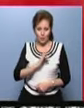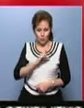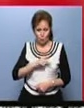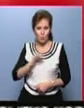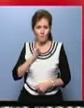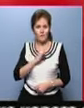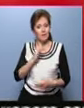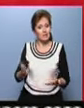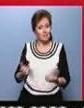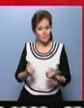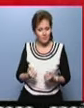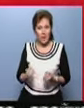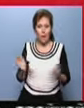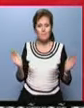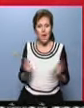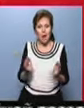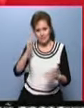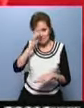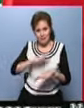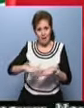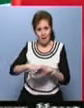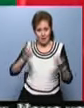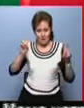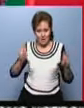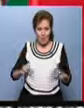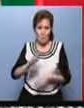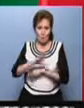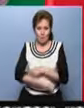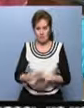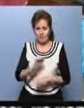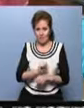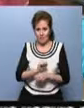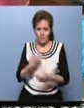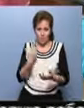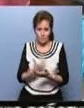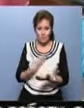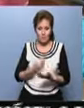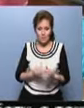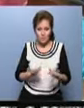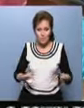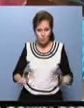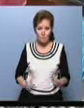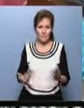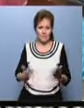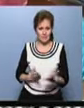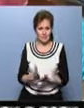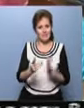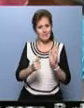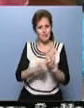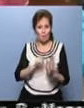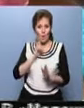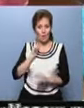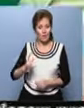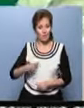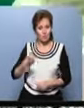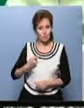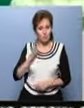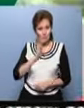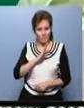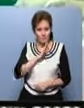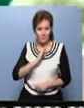Кстати, в маленькую страну после декретного отпуска вместе со своими малышами вышли сразу 7 молодых воспитателей. Сейчас ребята